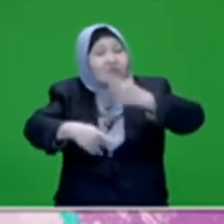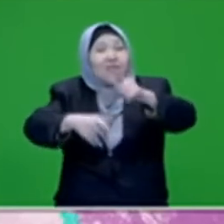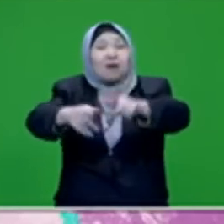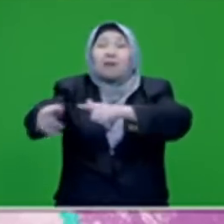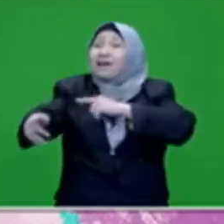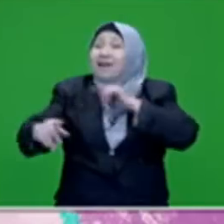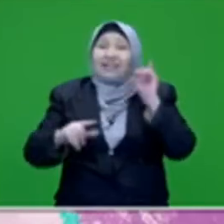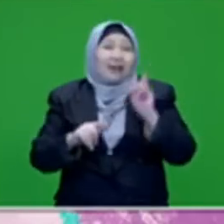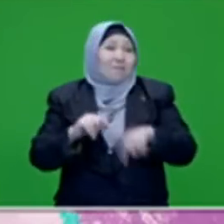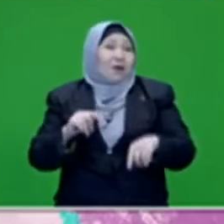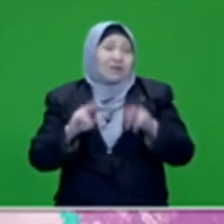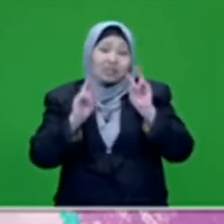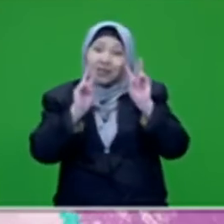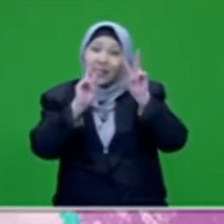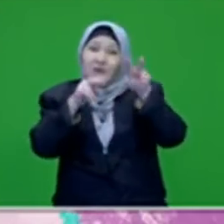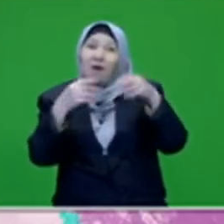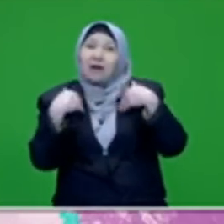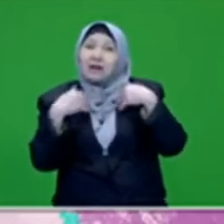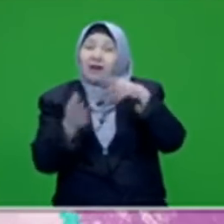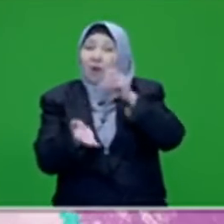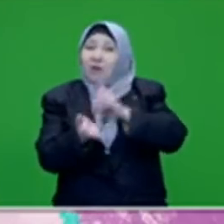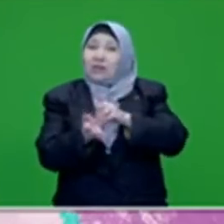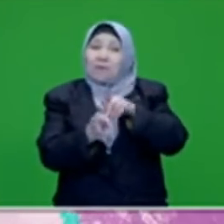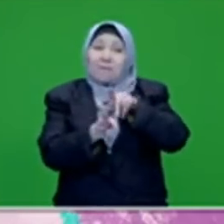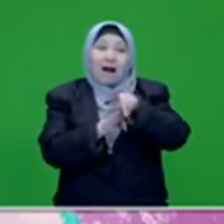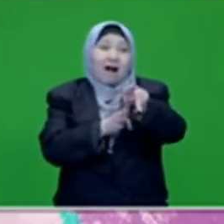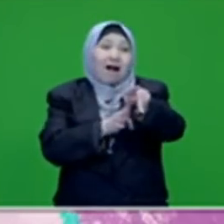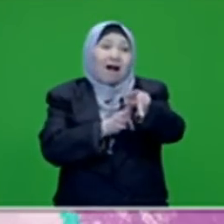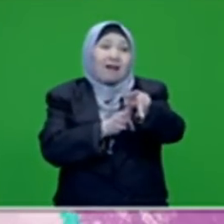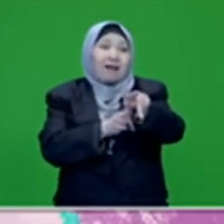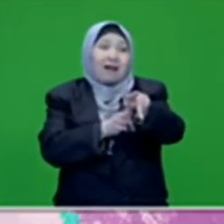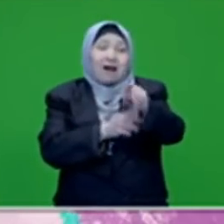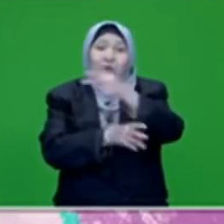tidak boleh, bila saya tengok ada doktor pakar dekat hospital gaji